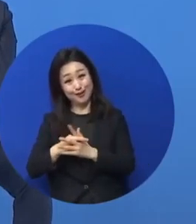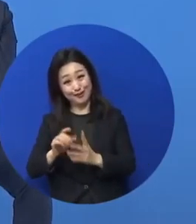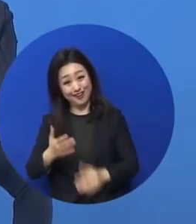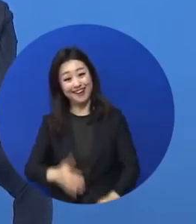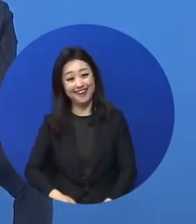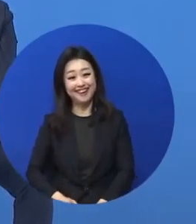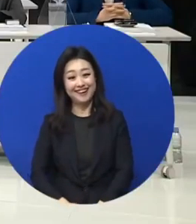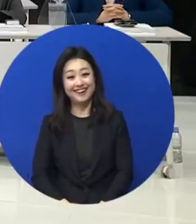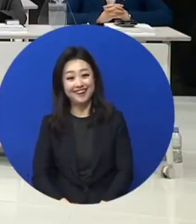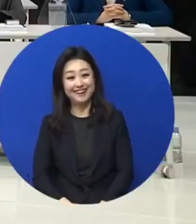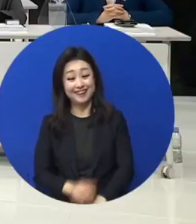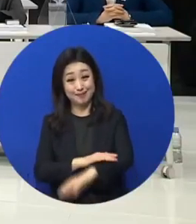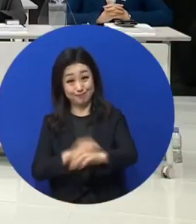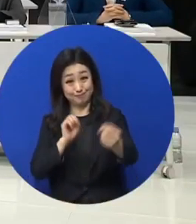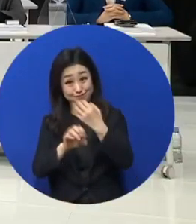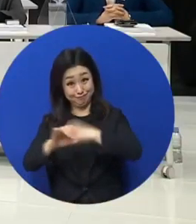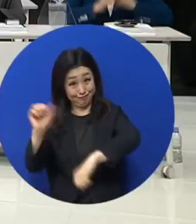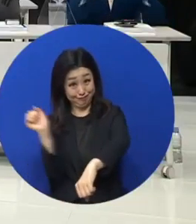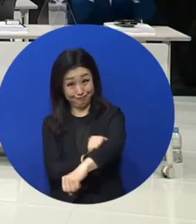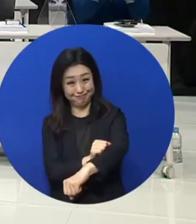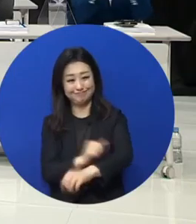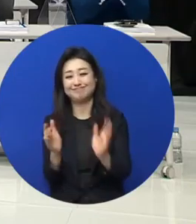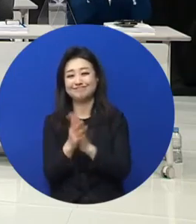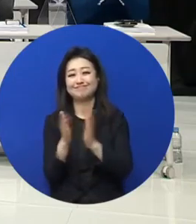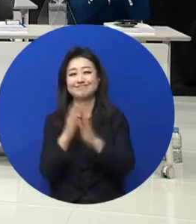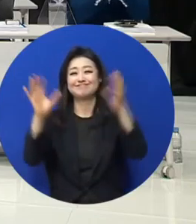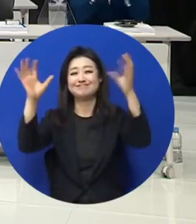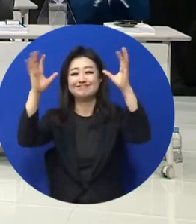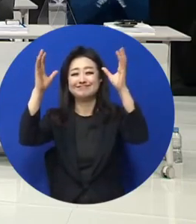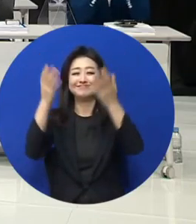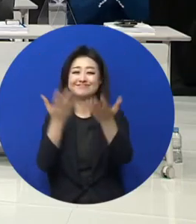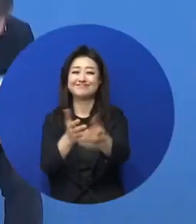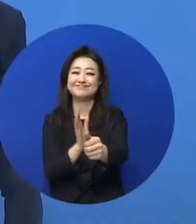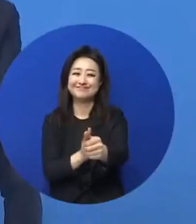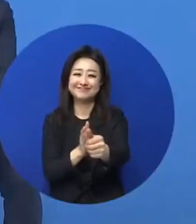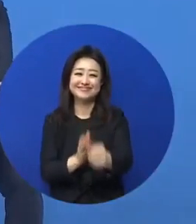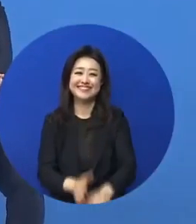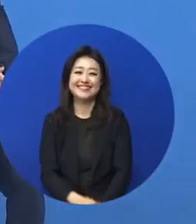느낌을 받게 되는데 답변도 참 좋고요. 다시 한번 좀 큰 박수 좀 보내주시면 좋겠습니다.